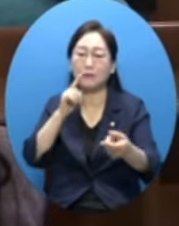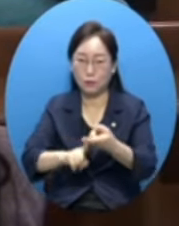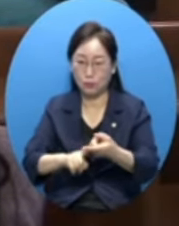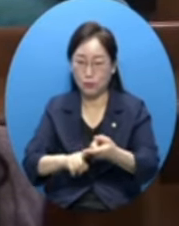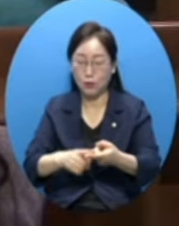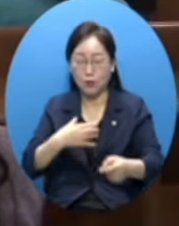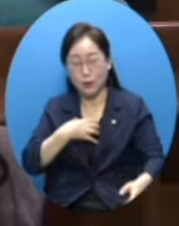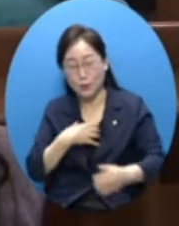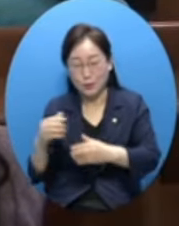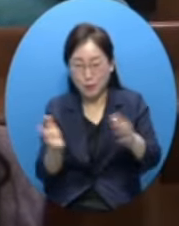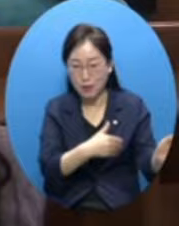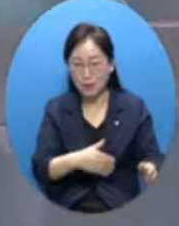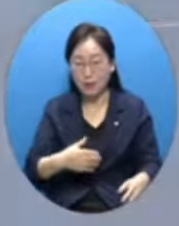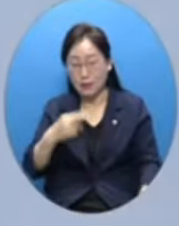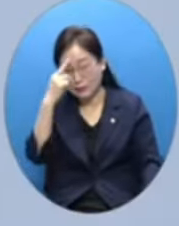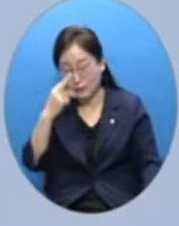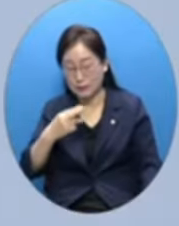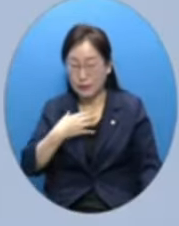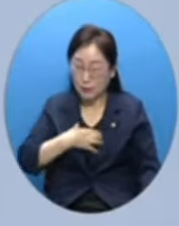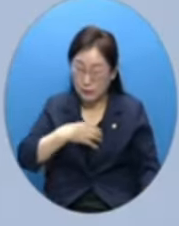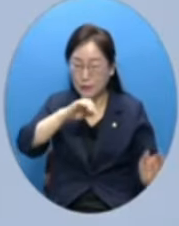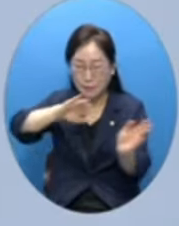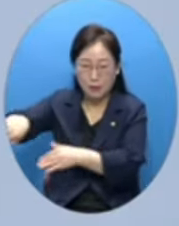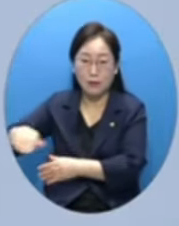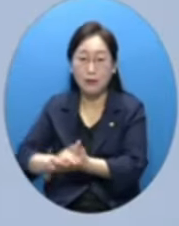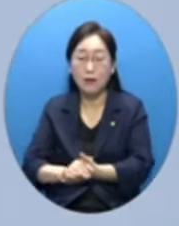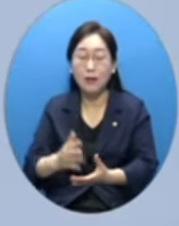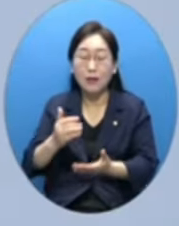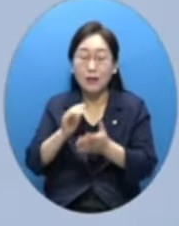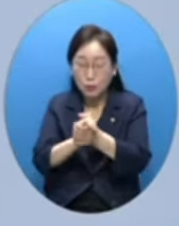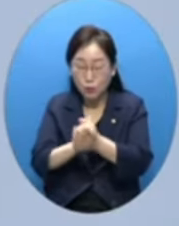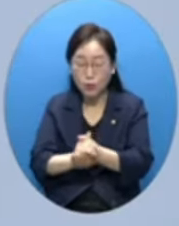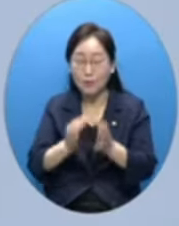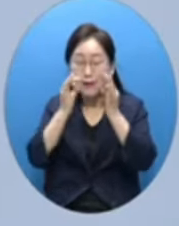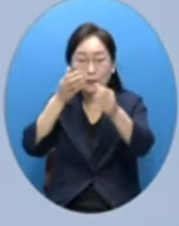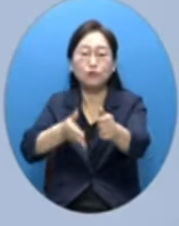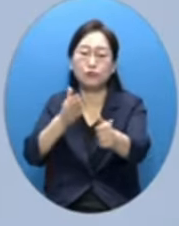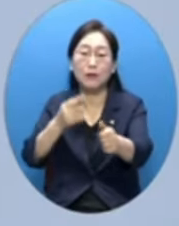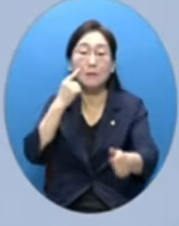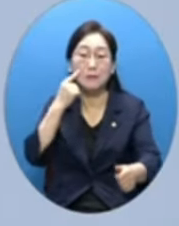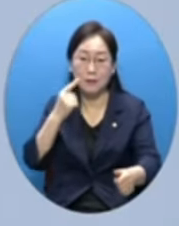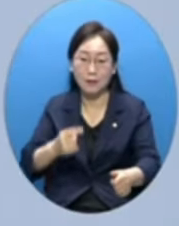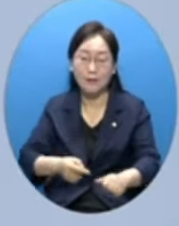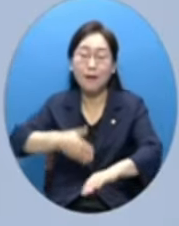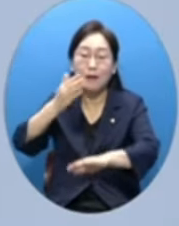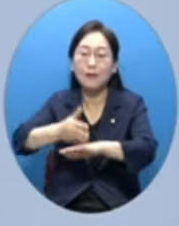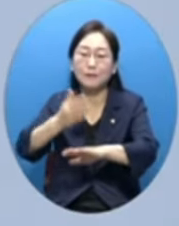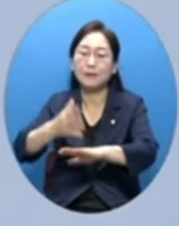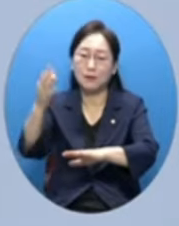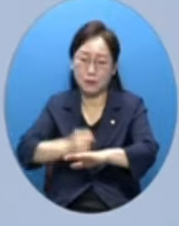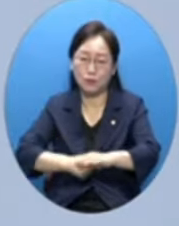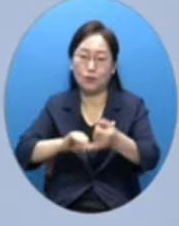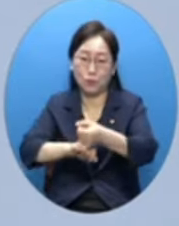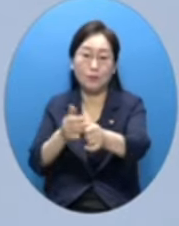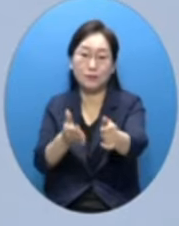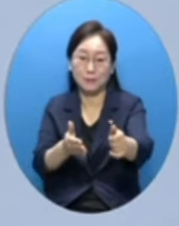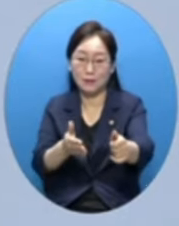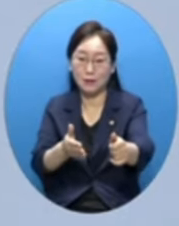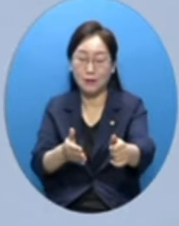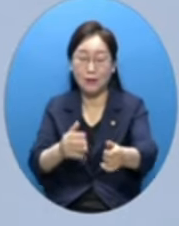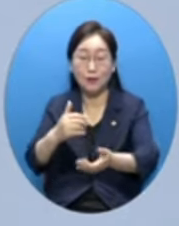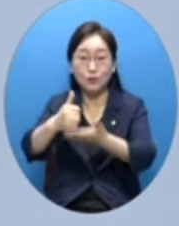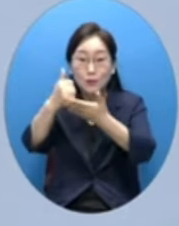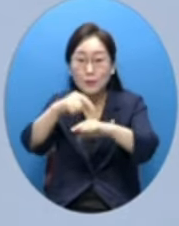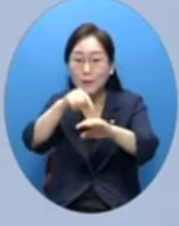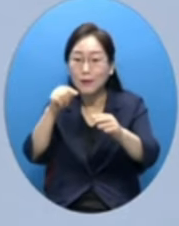할 시간에 시간에 걱정할 시간에 기도와 간구를 드리되 감사로 주님게 드리라고 말씀합니다 그렇게 되면 주님께서